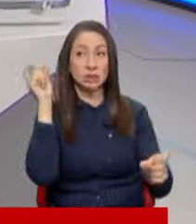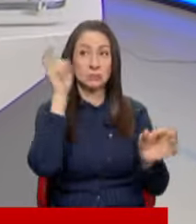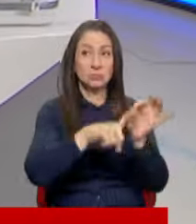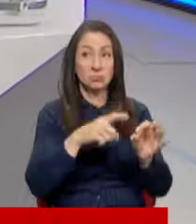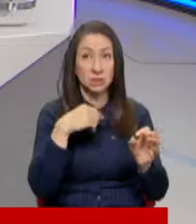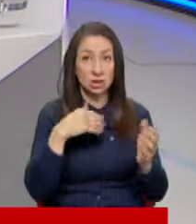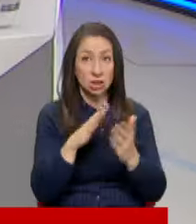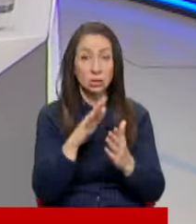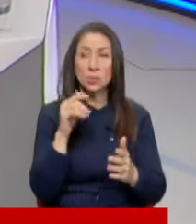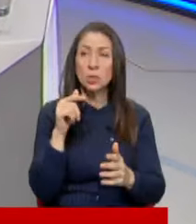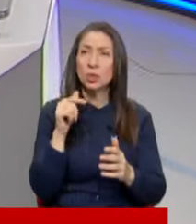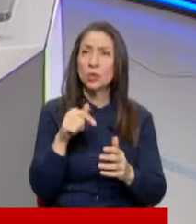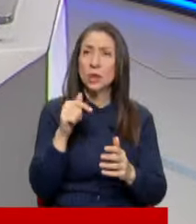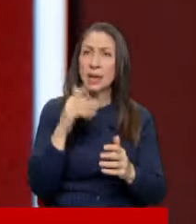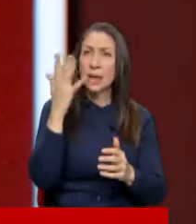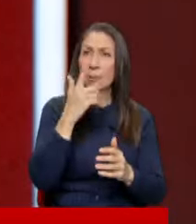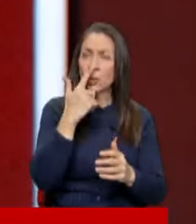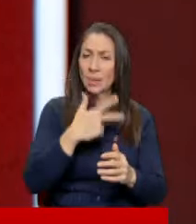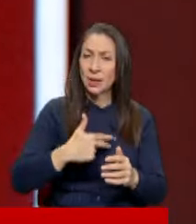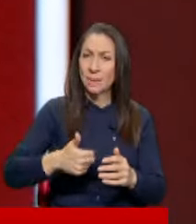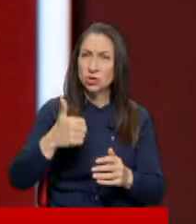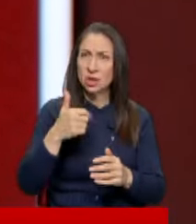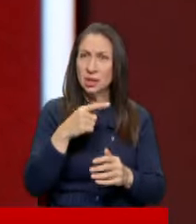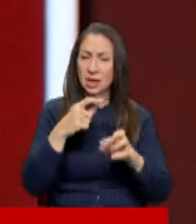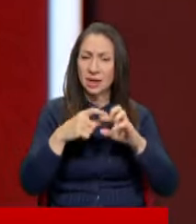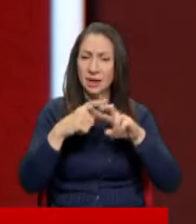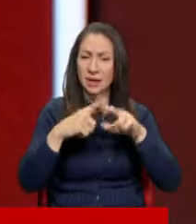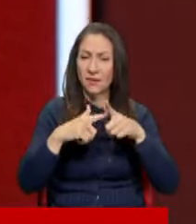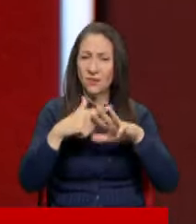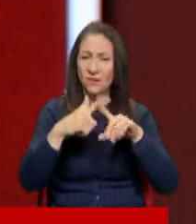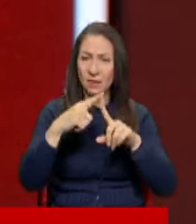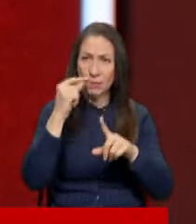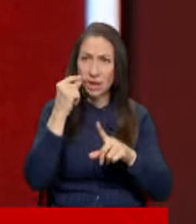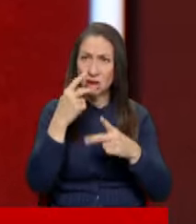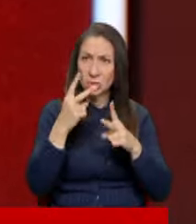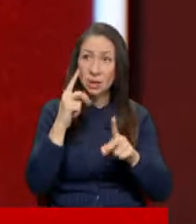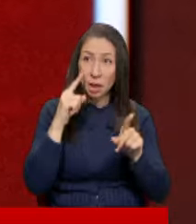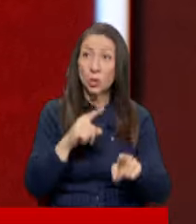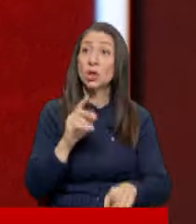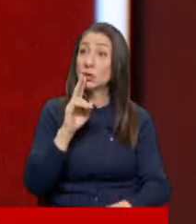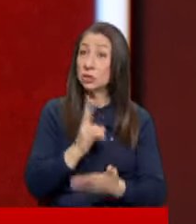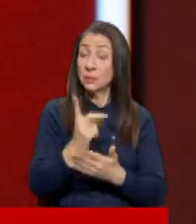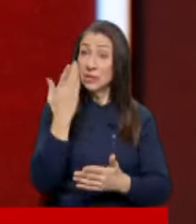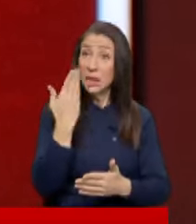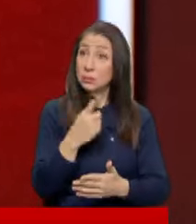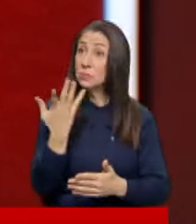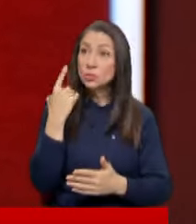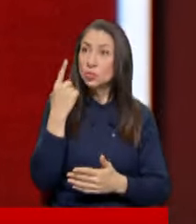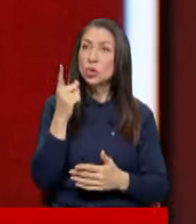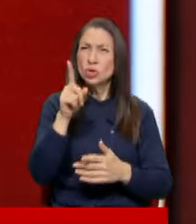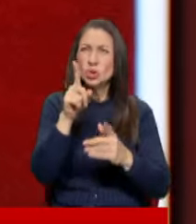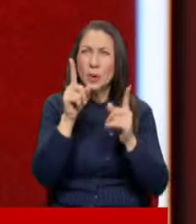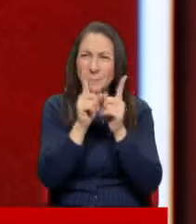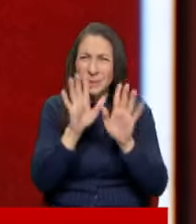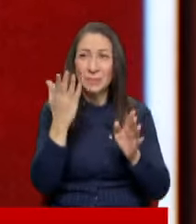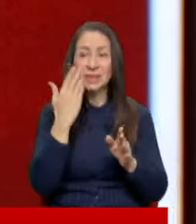çıktım Bugünlerde Sayın Karabük Belediye Başkanı Rafet Bey'in açıklamalarını da takip ediyor musunuz kesinlikle tak izleyelim mi bir ne dersiniz Şu